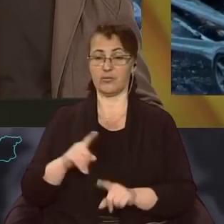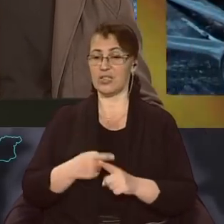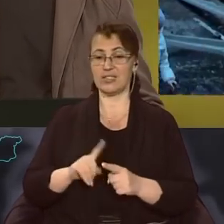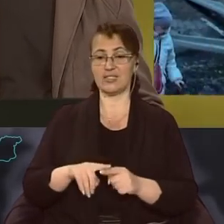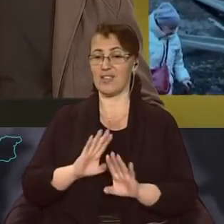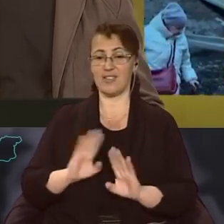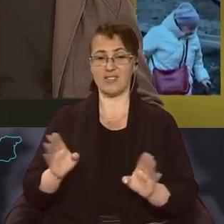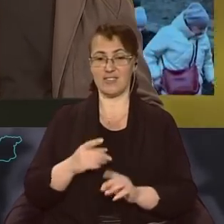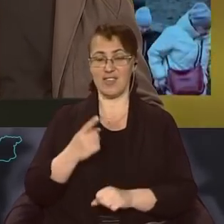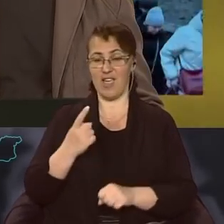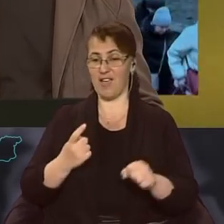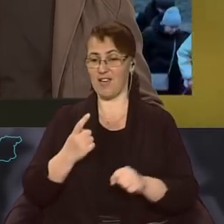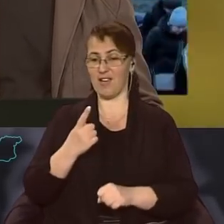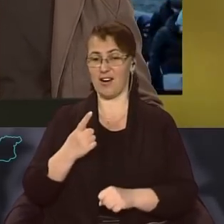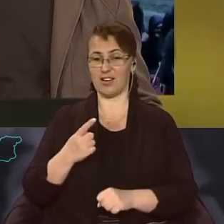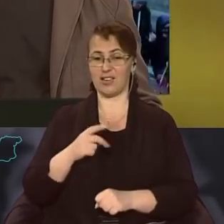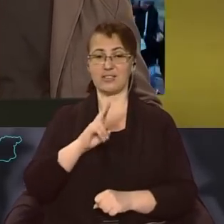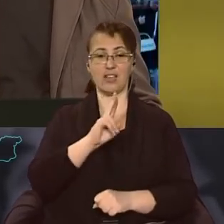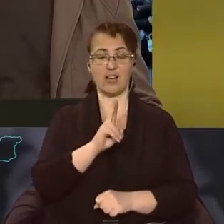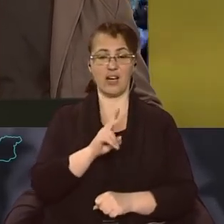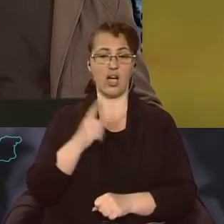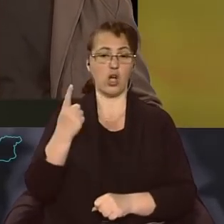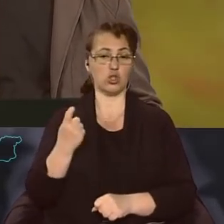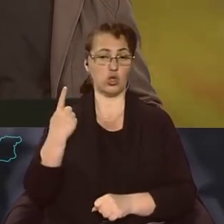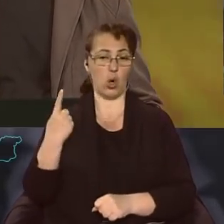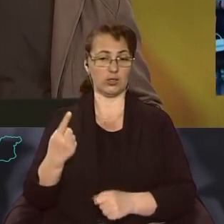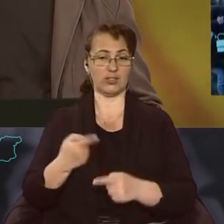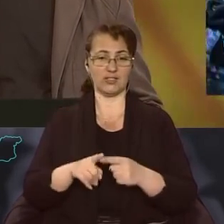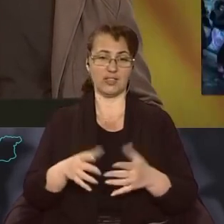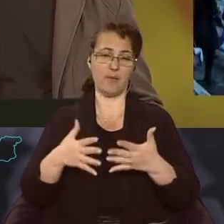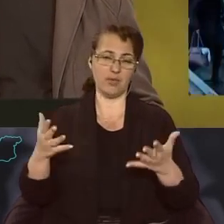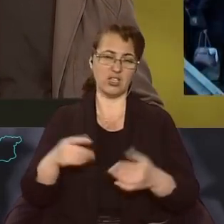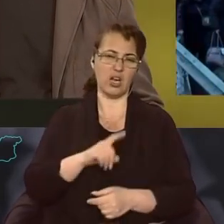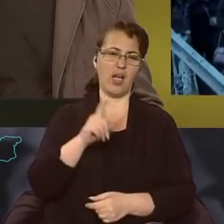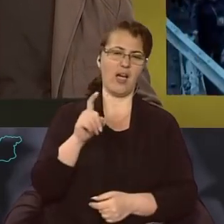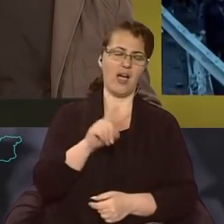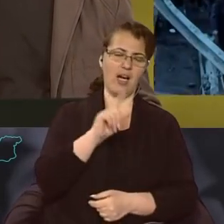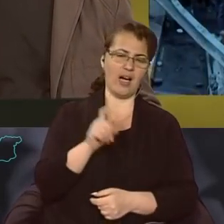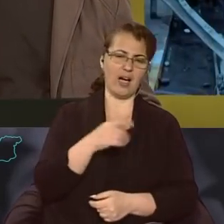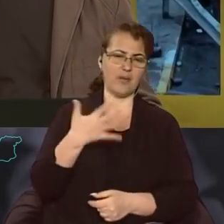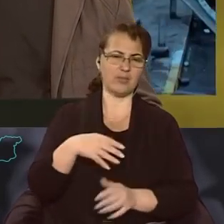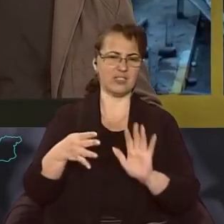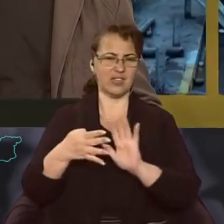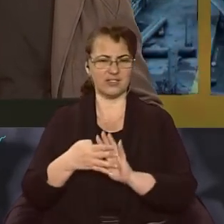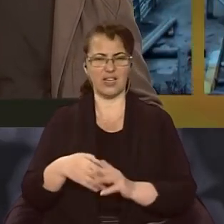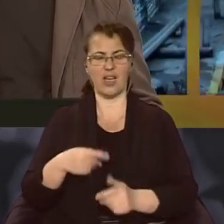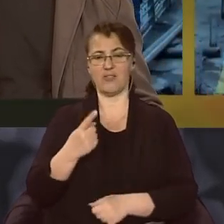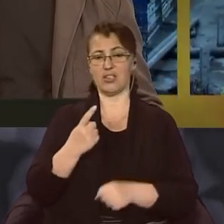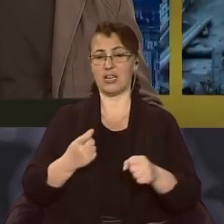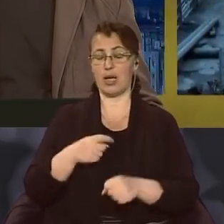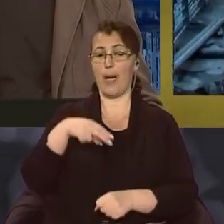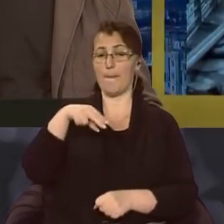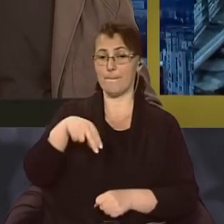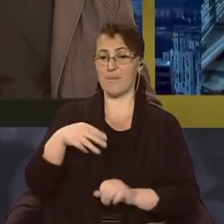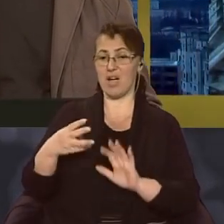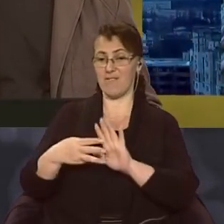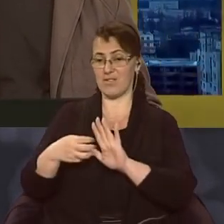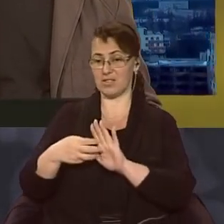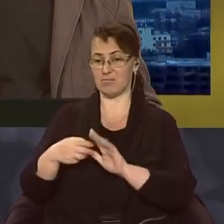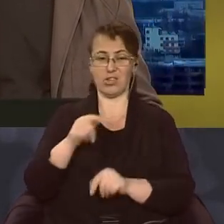ракети Х-101. Це ж все більше ракети Х-59, це ракети П-800, та й вони